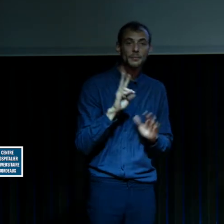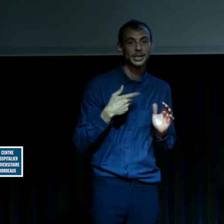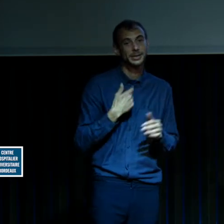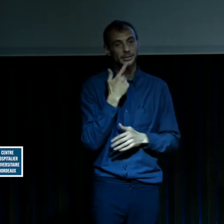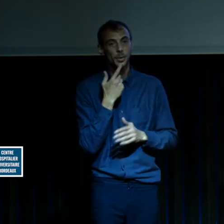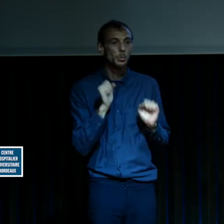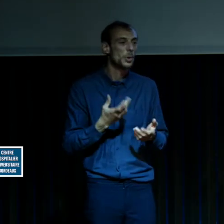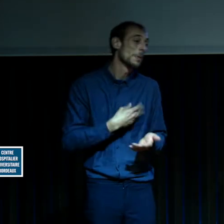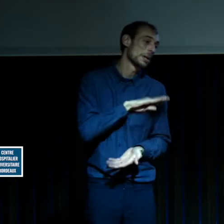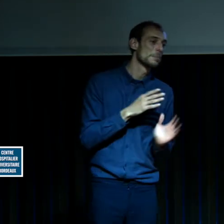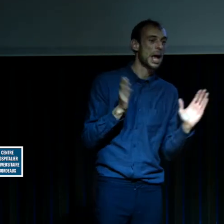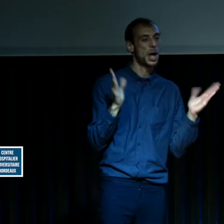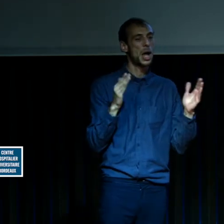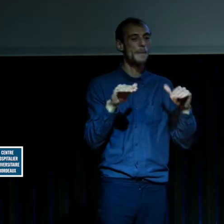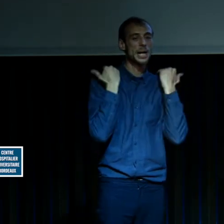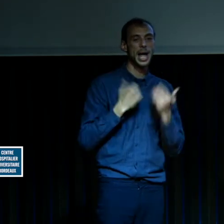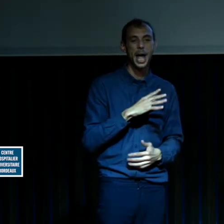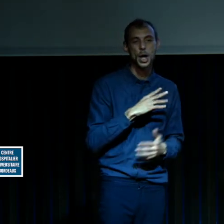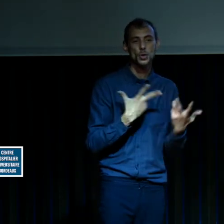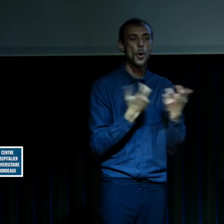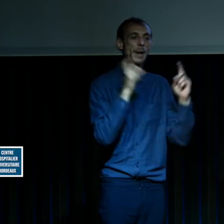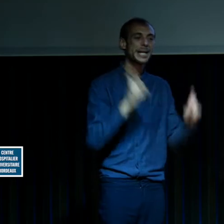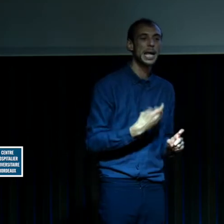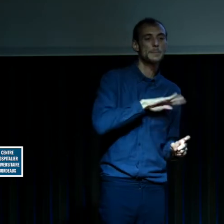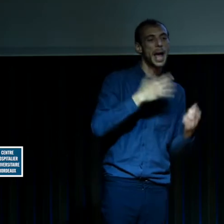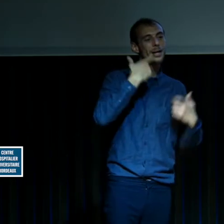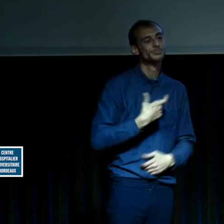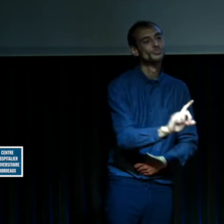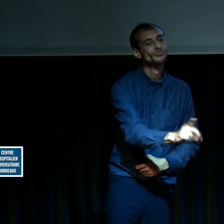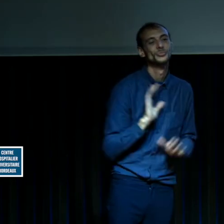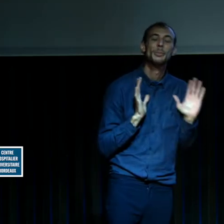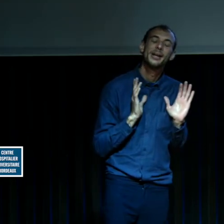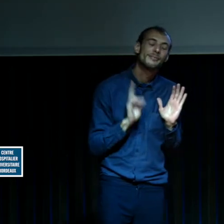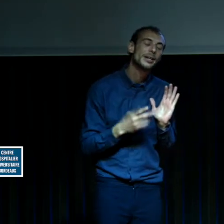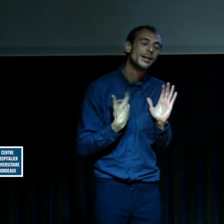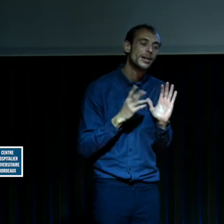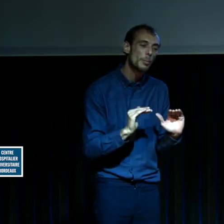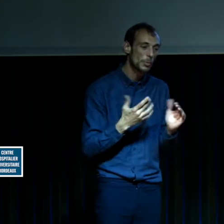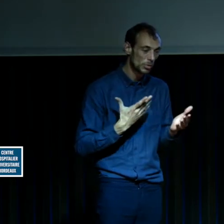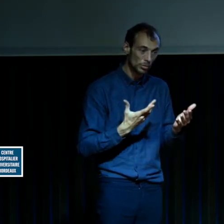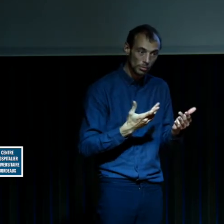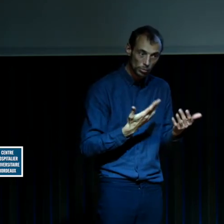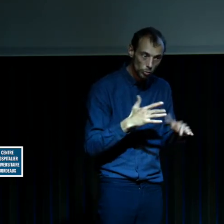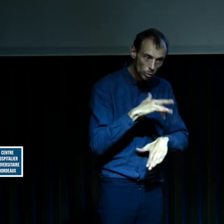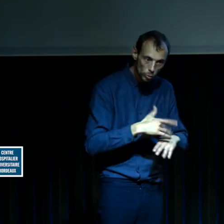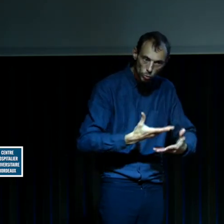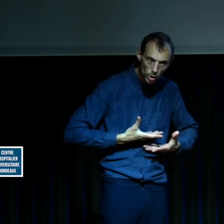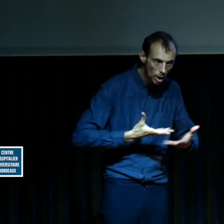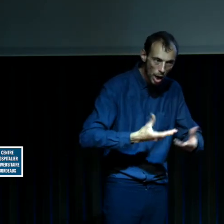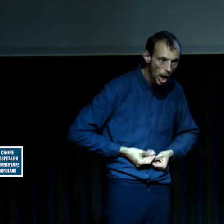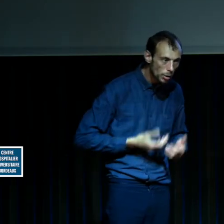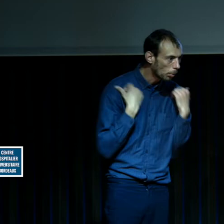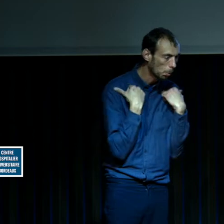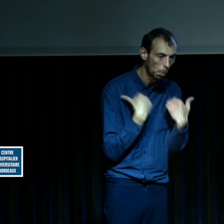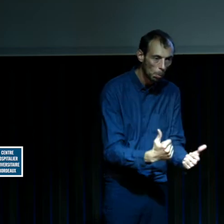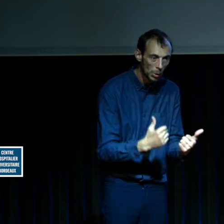Pellegrin, à Pellegrin, vous serez très bien accueillis. Moi, j'ai rencontré des gens formidables. D'ailleurs, il y en a certains